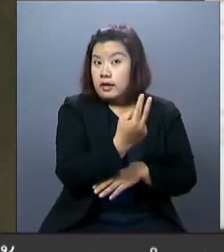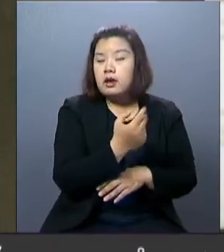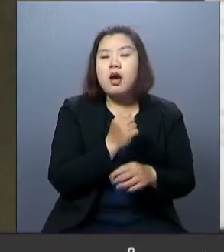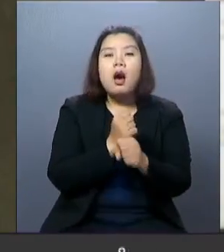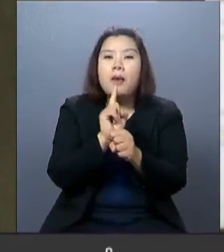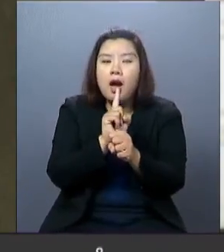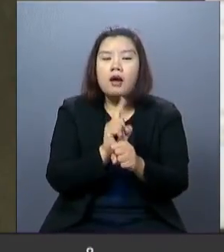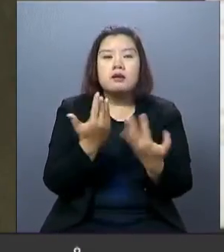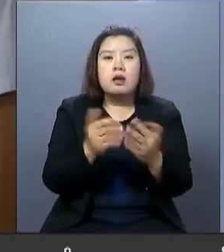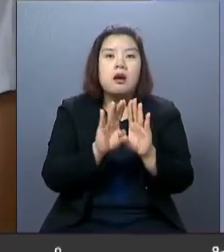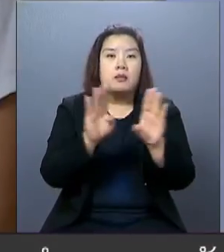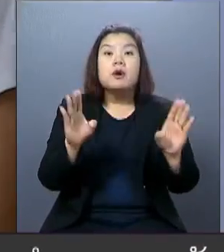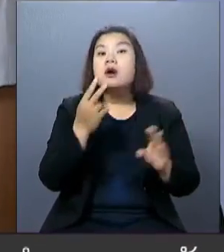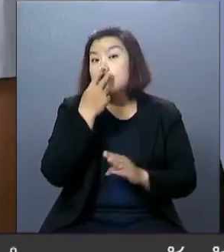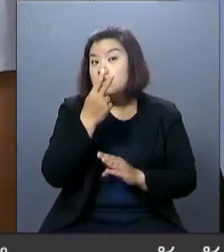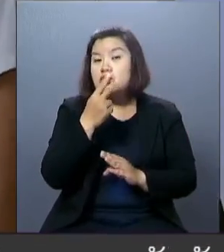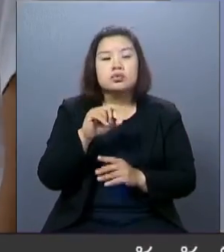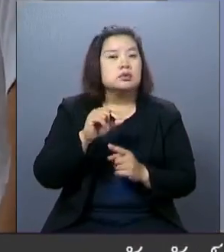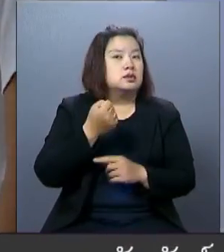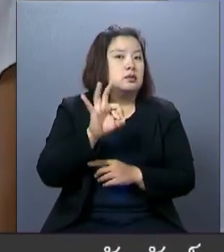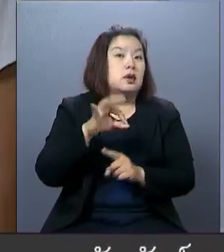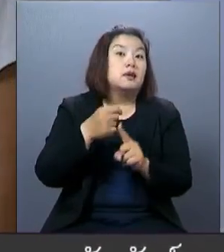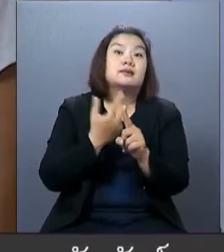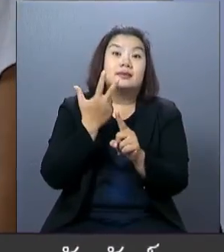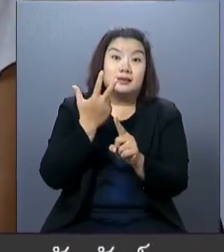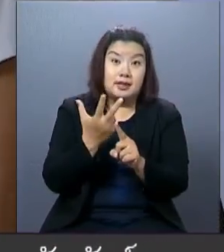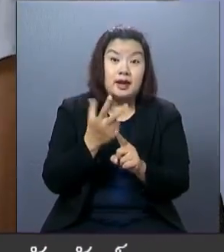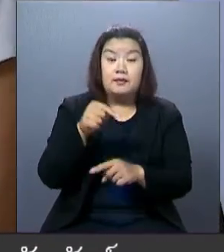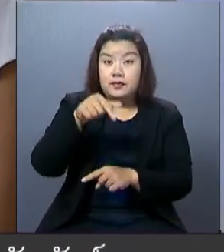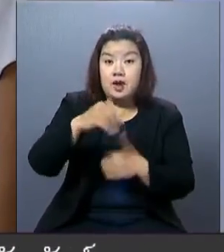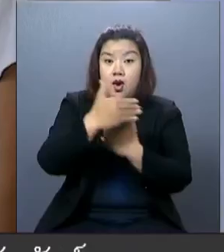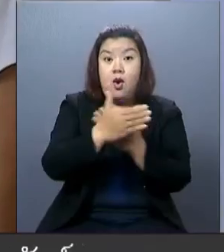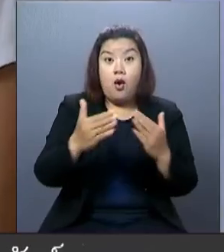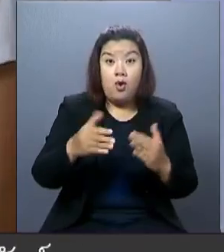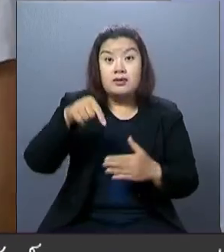มจนถึงวันที่19มีนาคมนี้ที่หอจดหมายเหตุพุทธทา